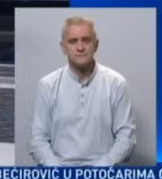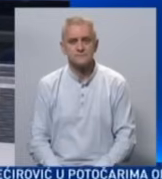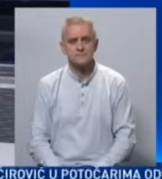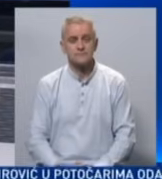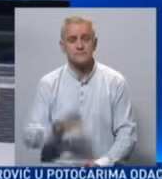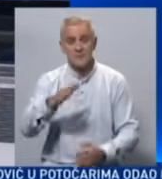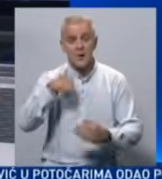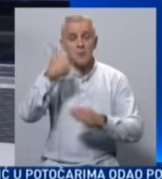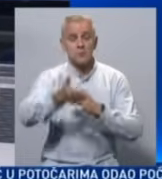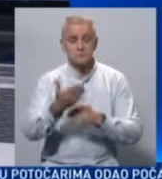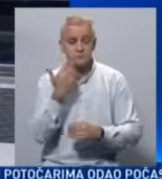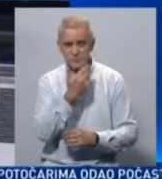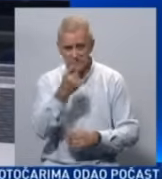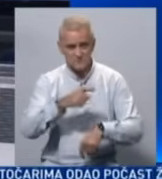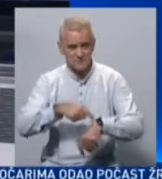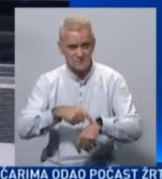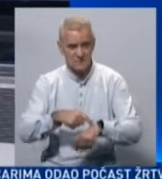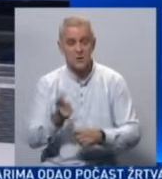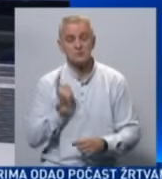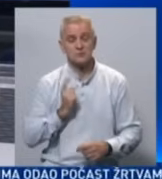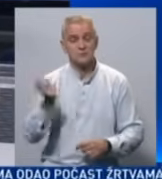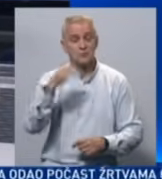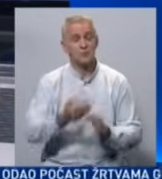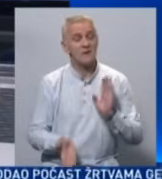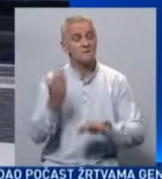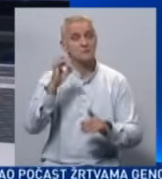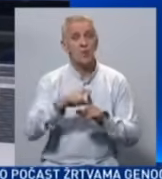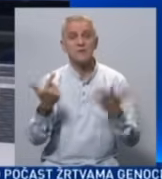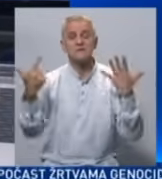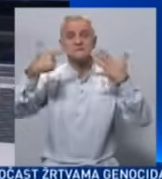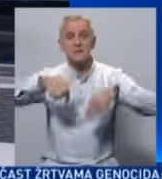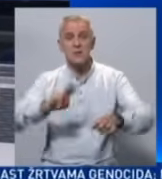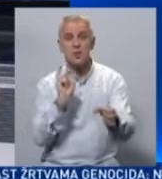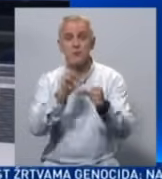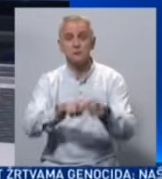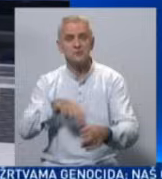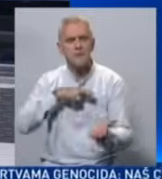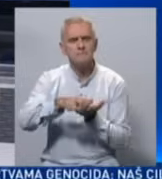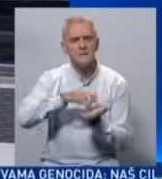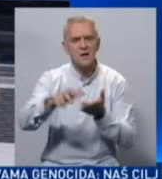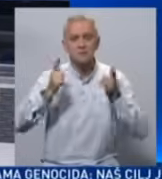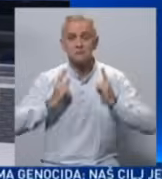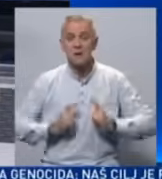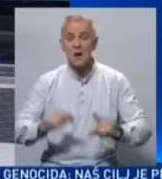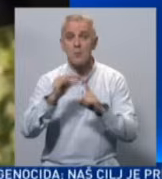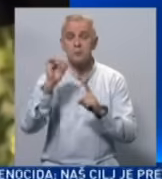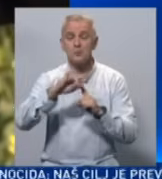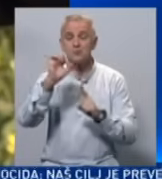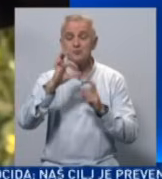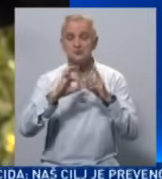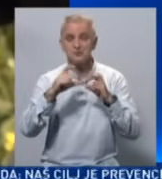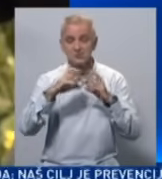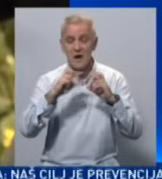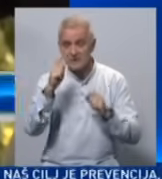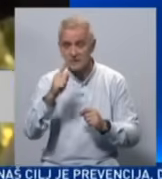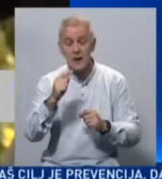U poslijepodnevnim satima očekuje se dolazak više od 7000 učesnika Marša mira u Potočare. Oni su prije dva dana